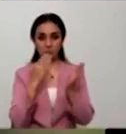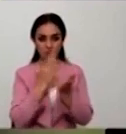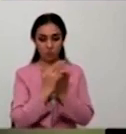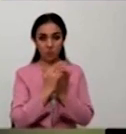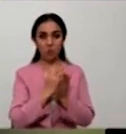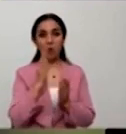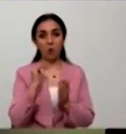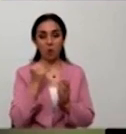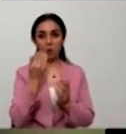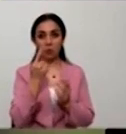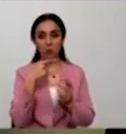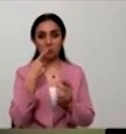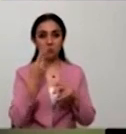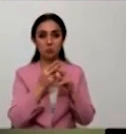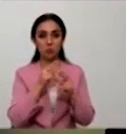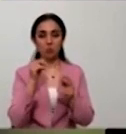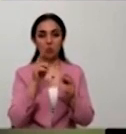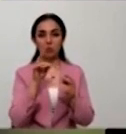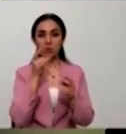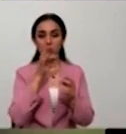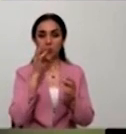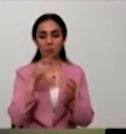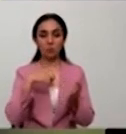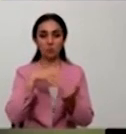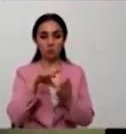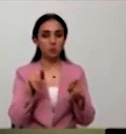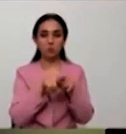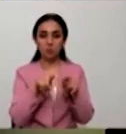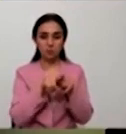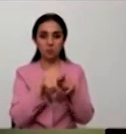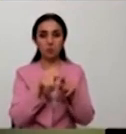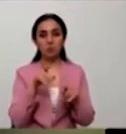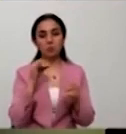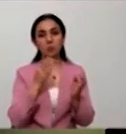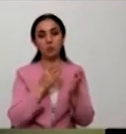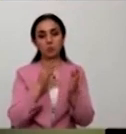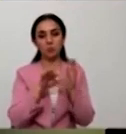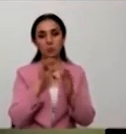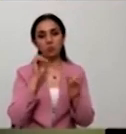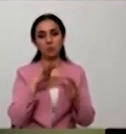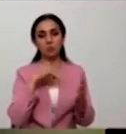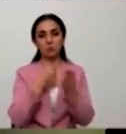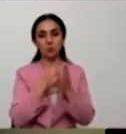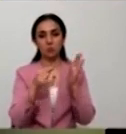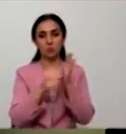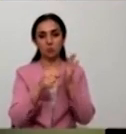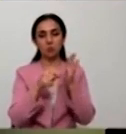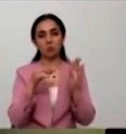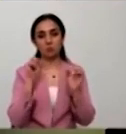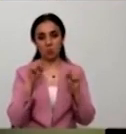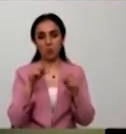ko'rinishda raqamlandi. Unda demak biz ixtiyoriy holda tashlagan variantimizda ham biz demak 8